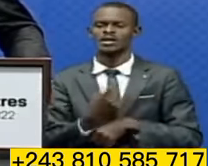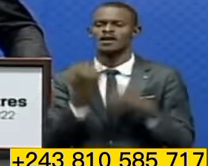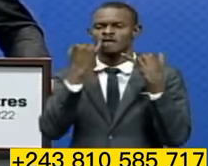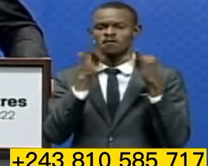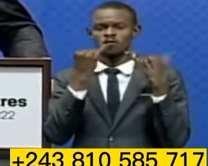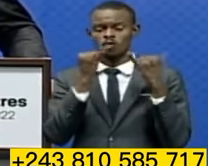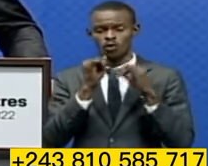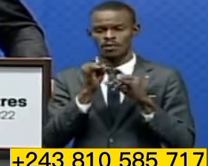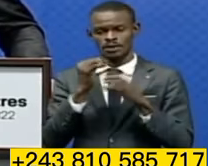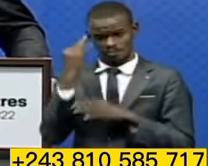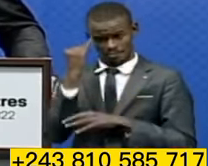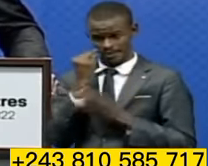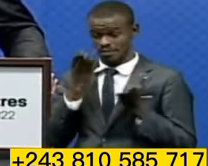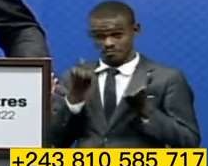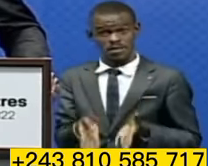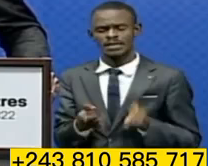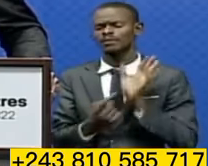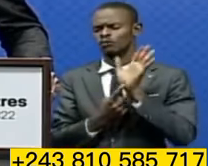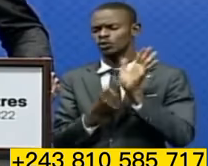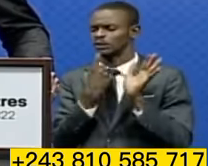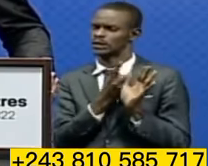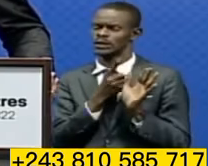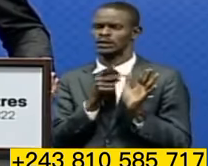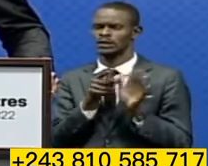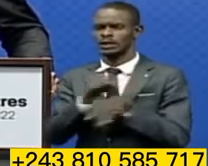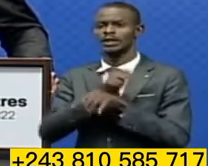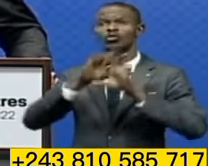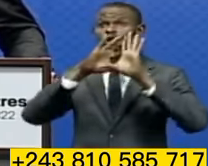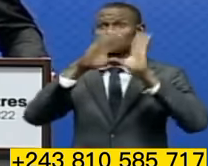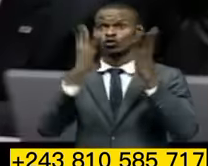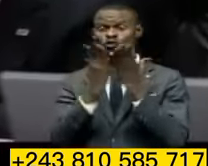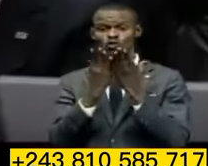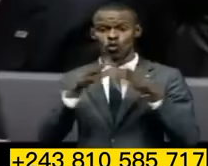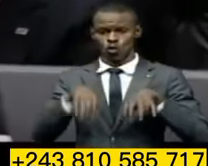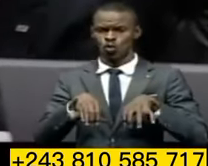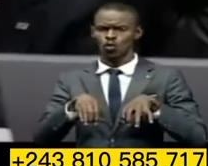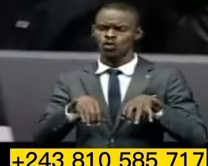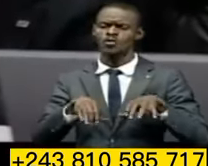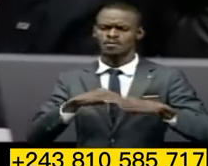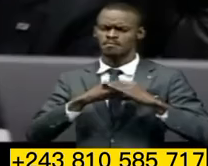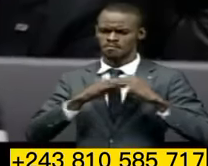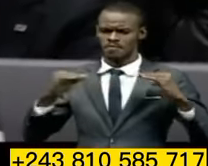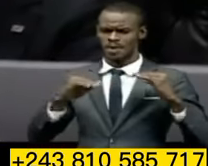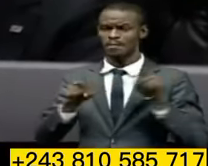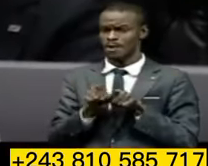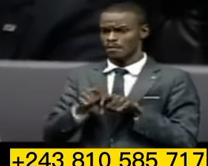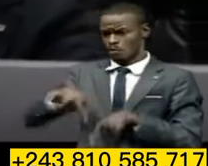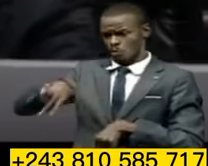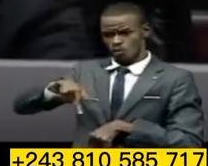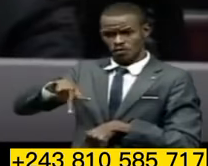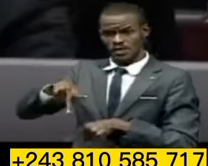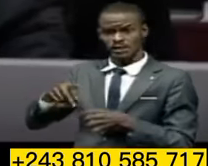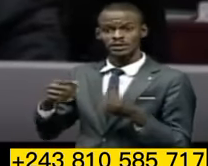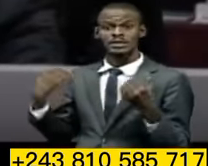du territoire, qui reste dominé par la poursuite des opérations militaires dans les provinces sous état de siège, mais aussi par